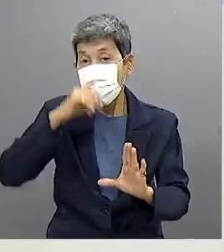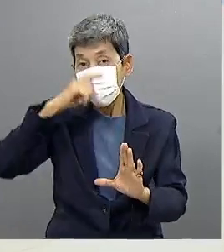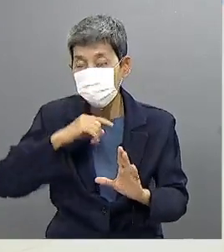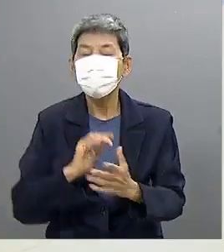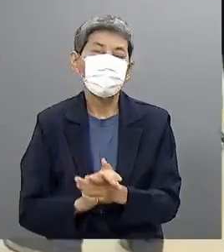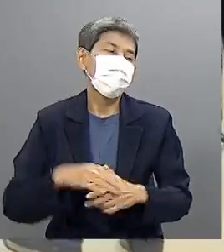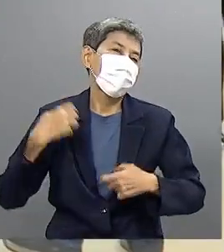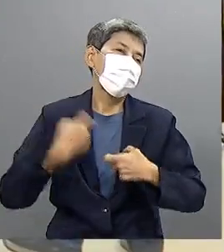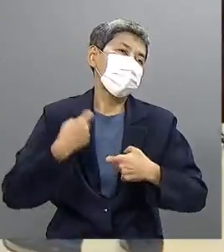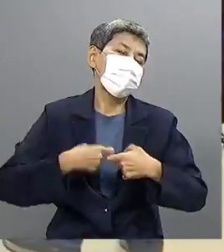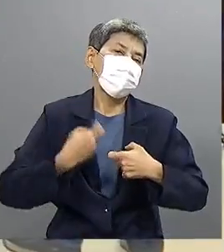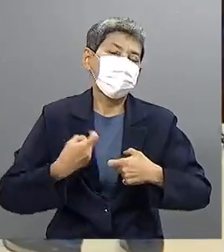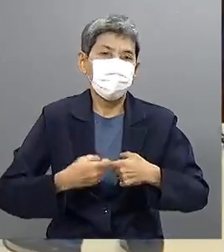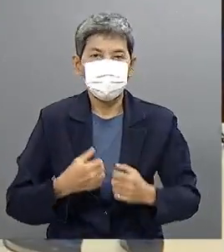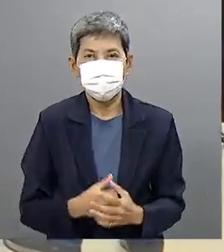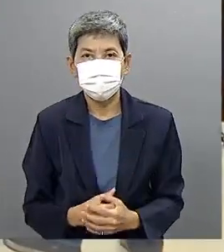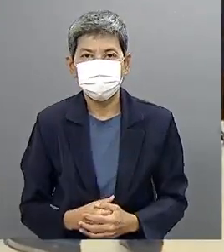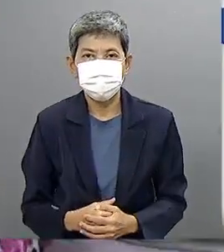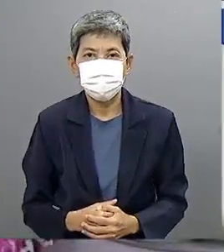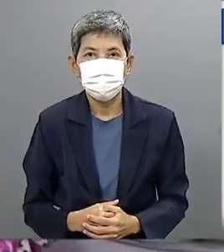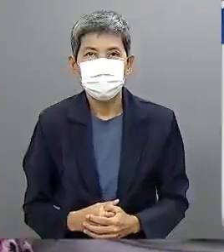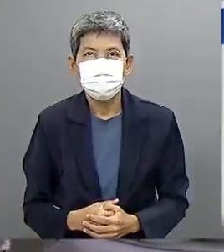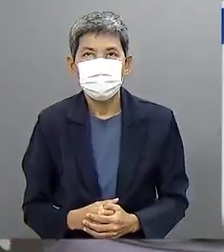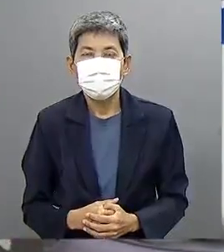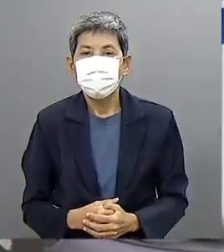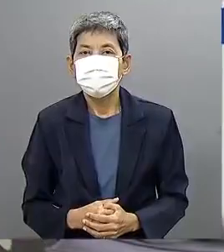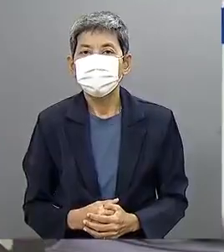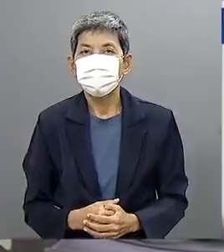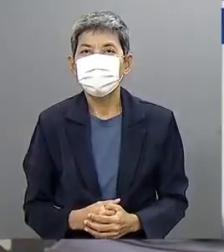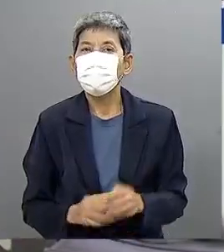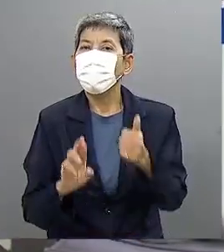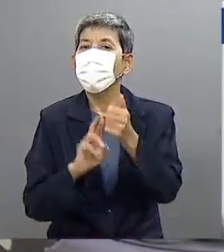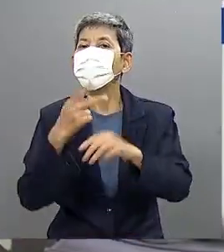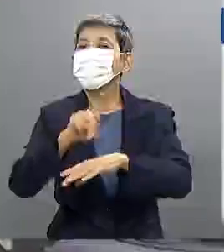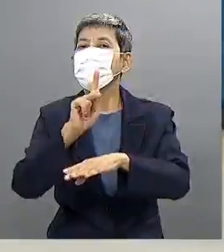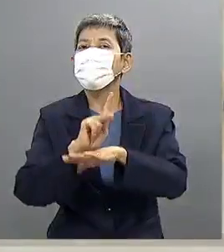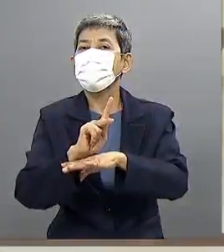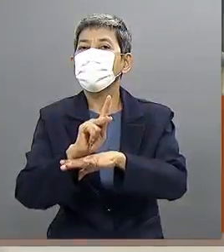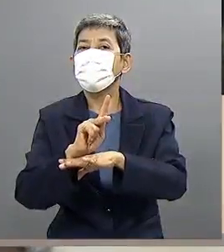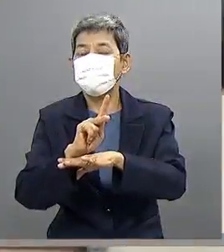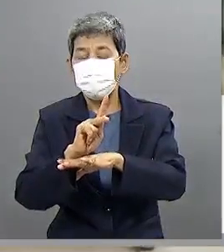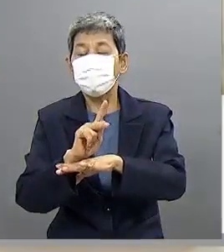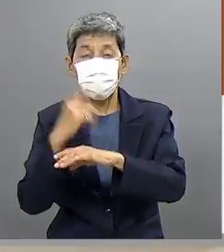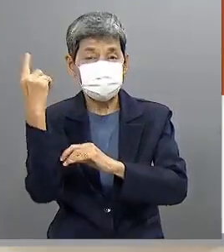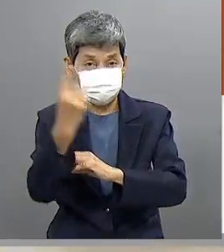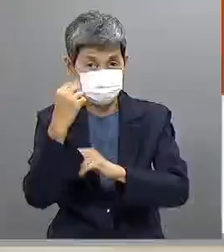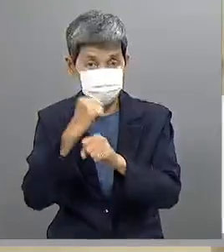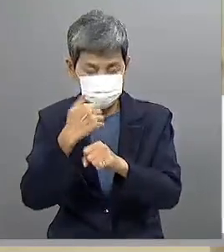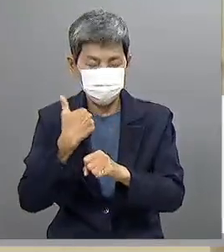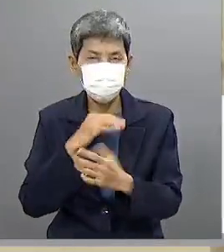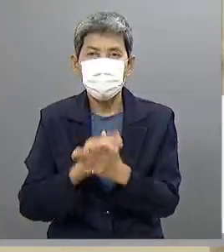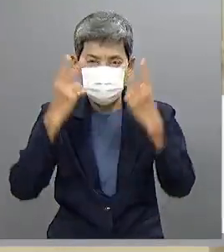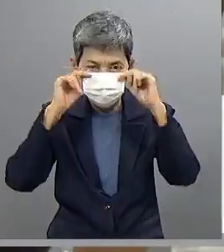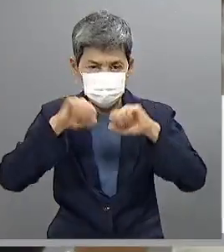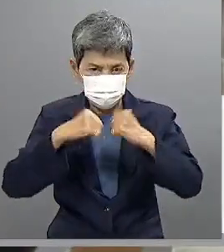ค่ะนายวิชิตประกอบโกศลรองประธานสภาอุตสาหกรรมท่องเที่ยวแห่งประเทศไทยและอดีตนายกสมาคมไทยธุ